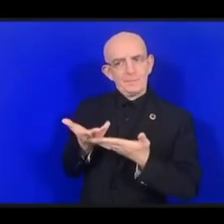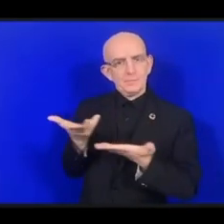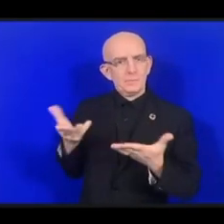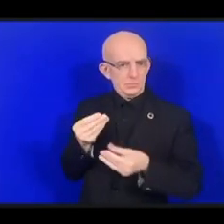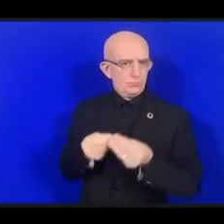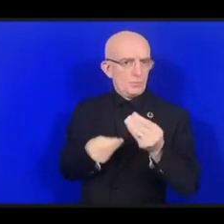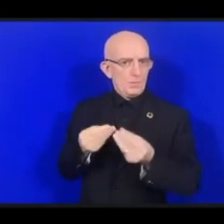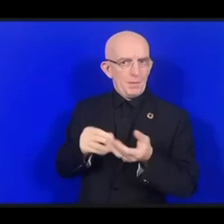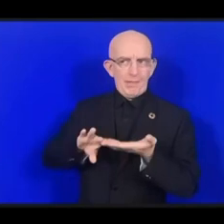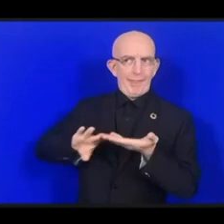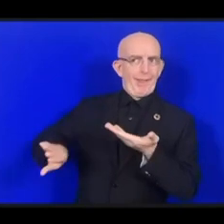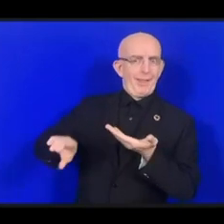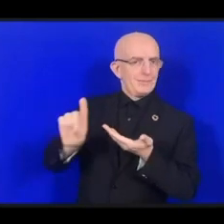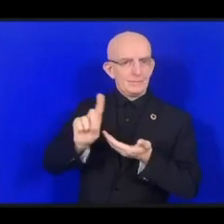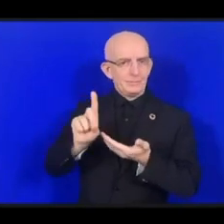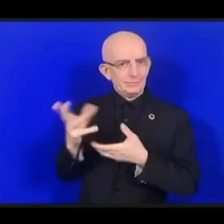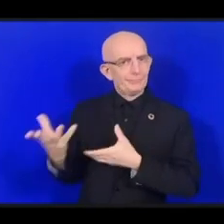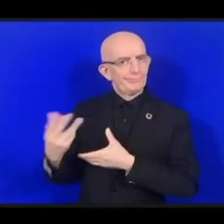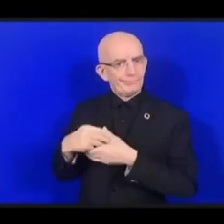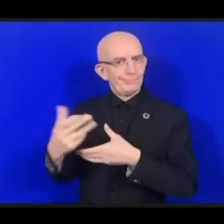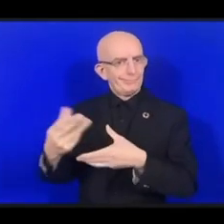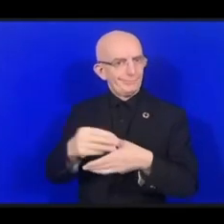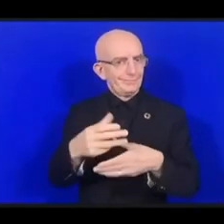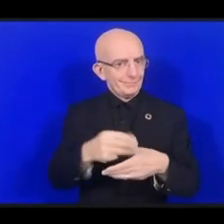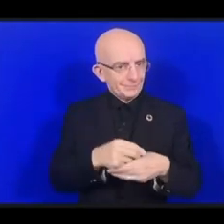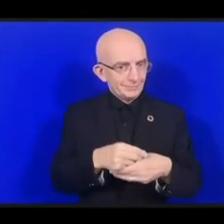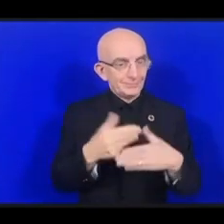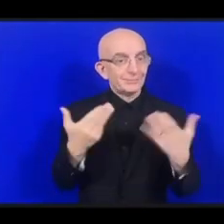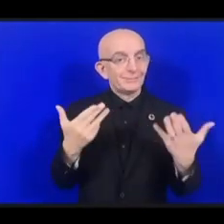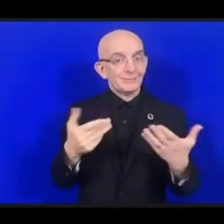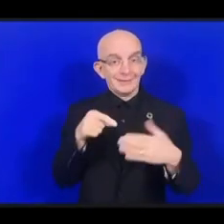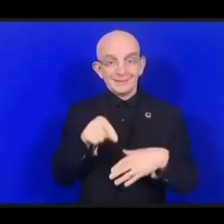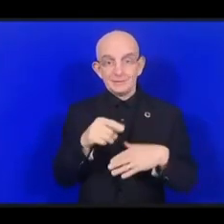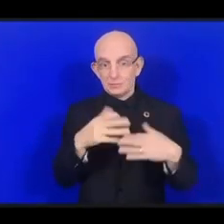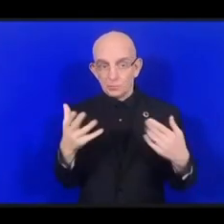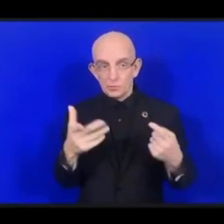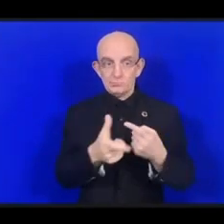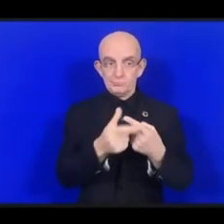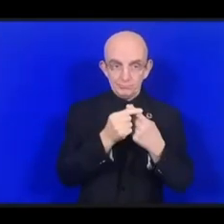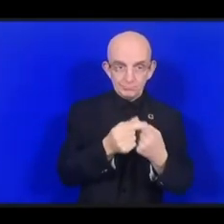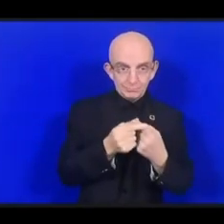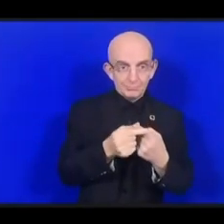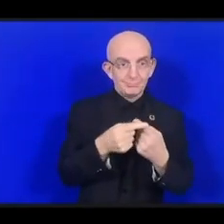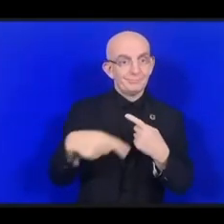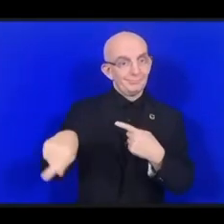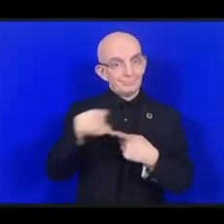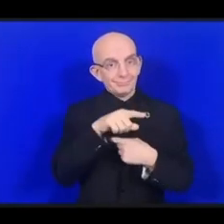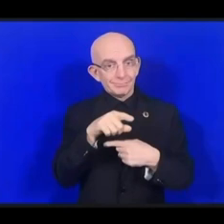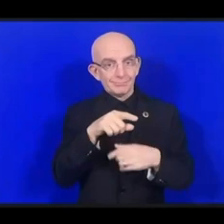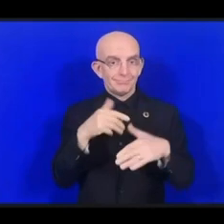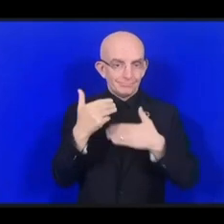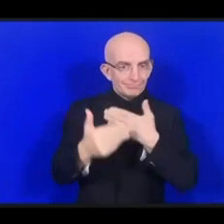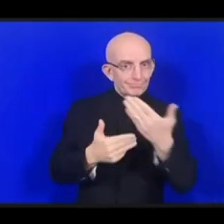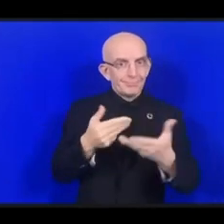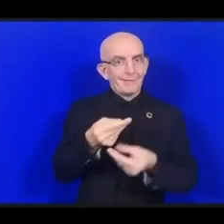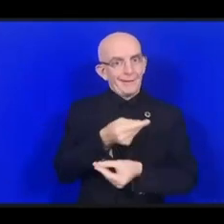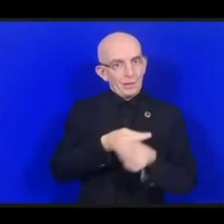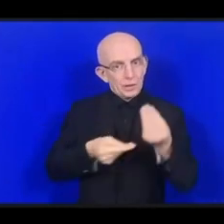عدم المساوات الاقتصاديه والاجتماعيه في الوقت الذي يؤدي الى مضاعفه